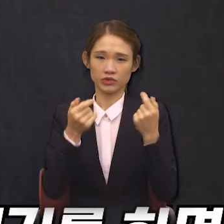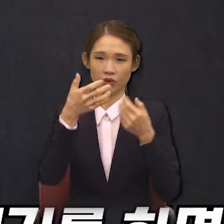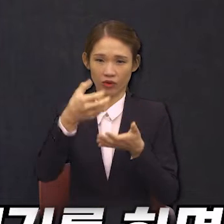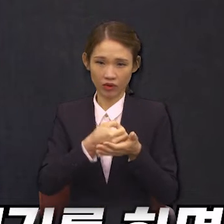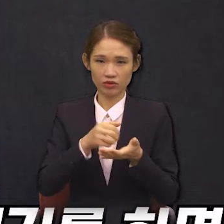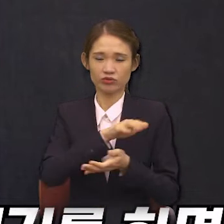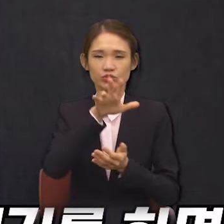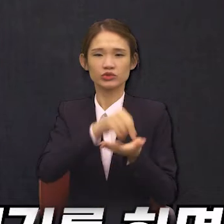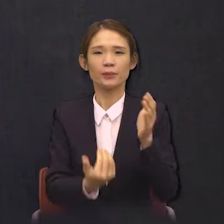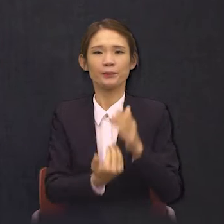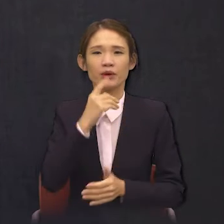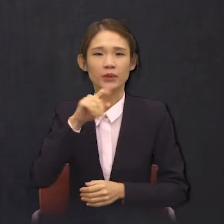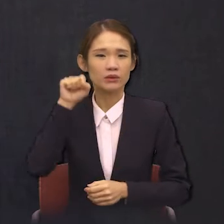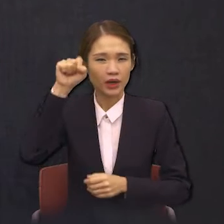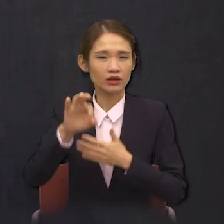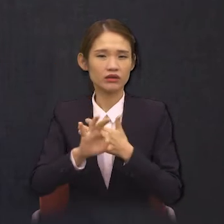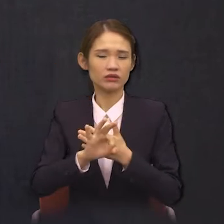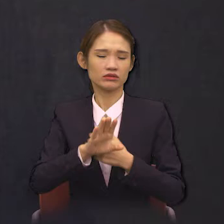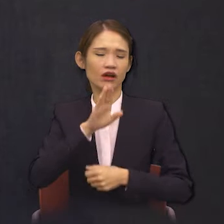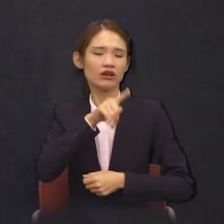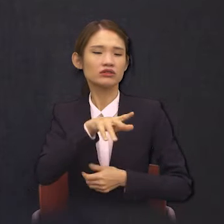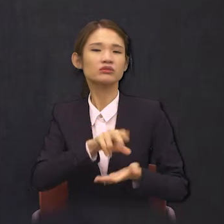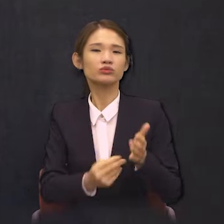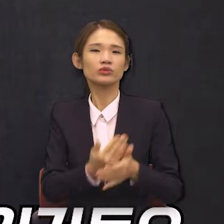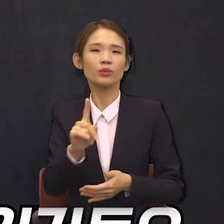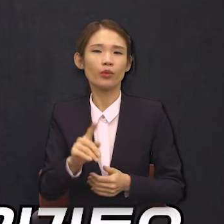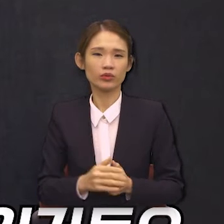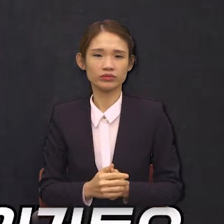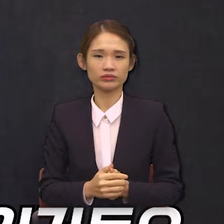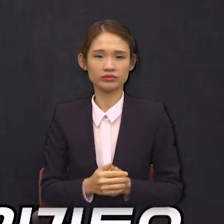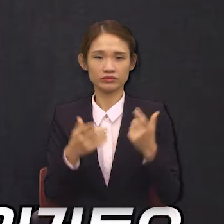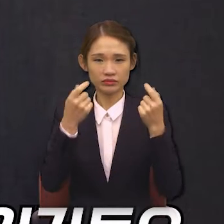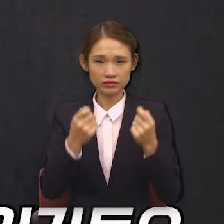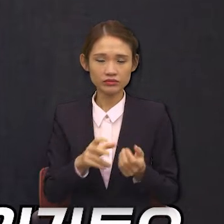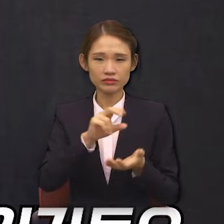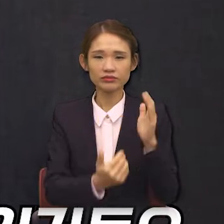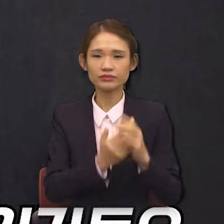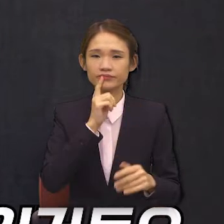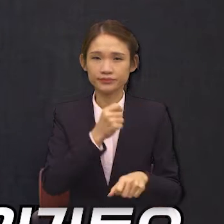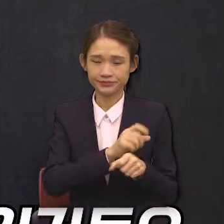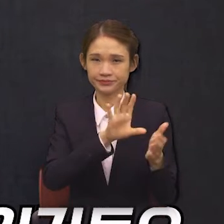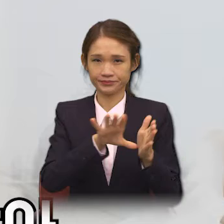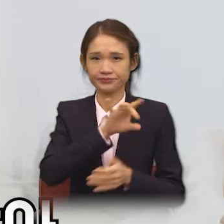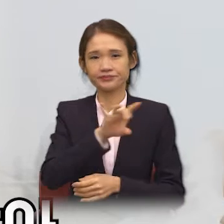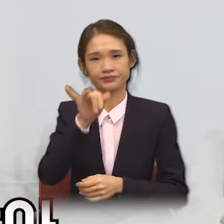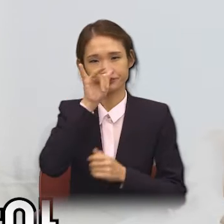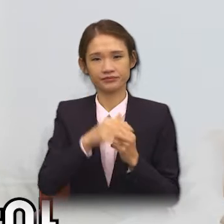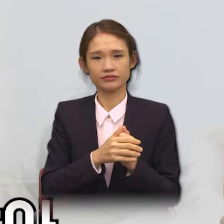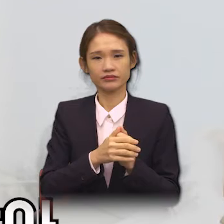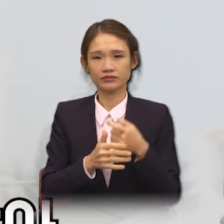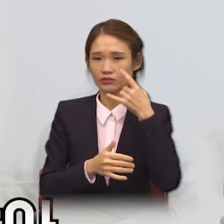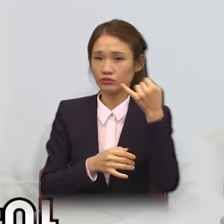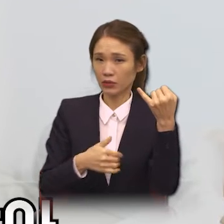우리가 문제 제기를 하면은 사실인데 뭐가 문제야? 그러네요. 이렇게 이제 문제 제기를 할 때가 있거든요. 엄마가